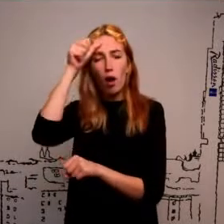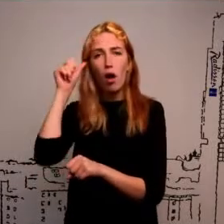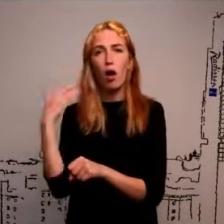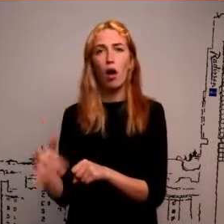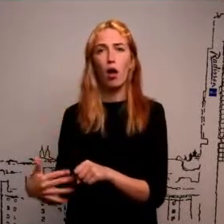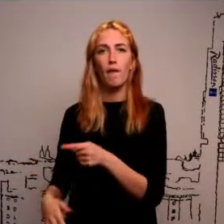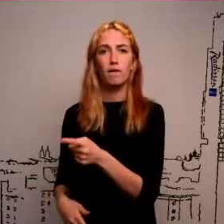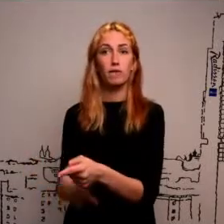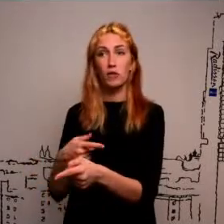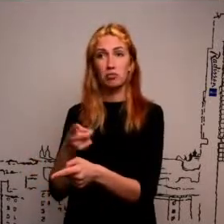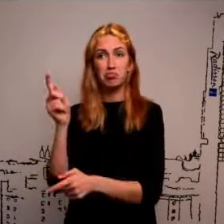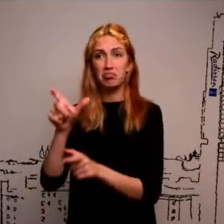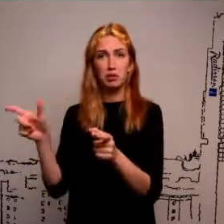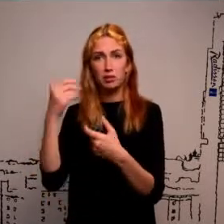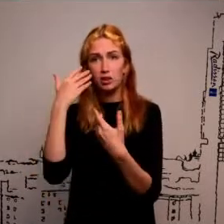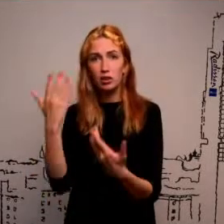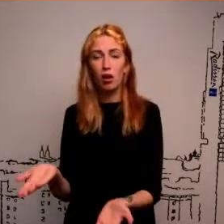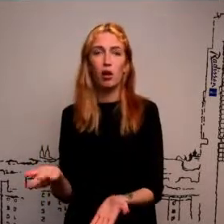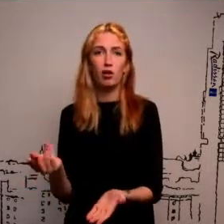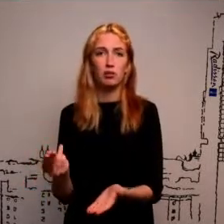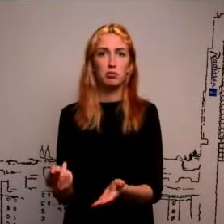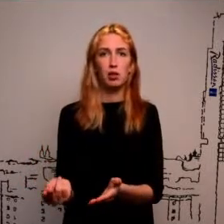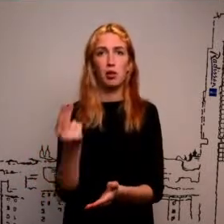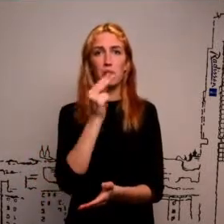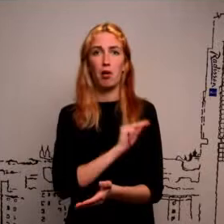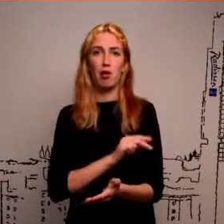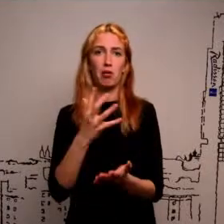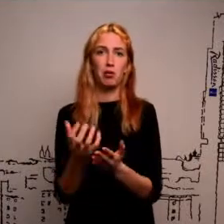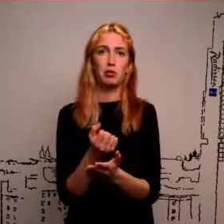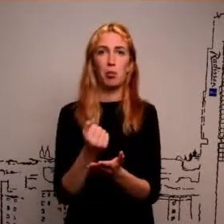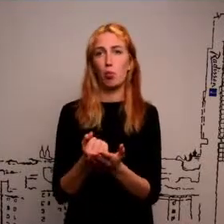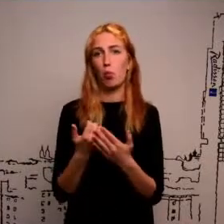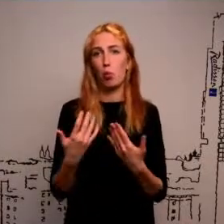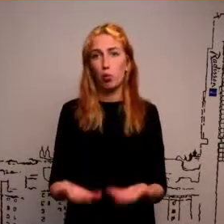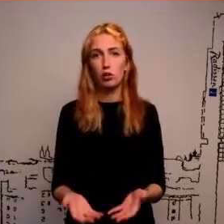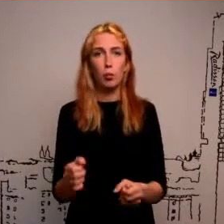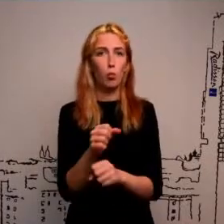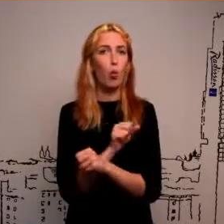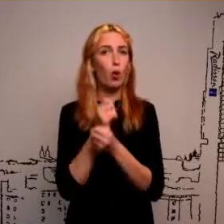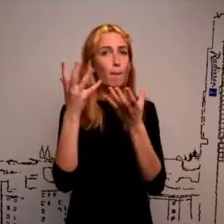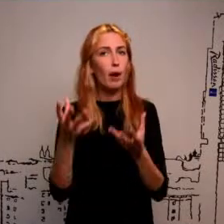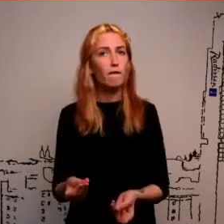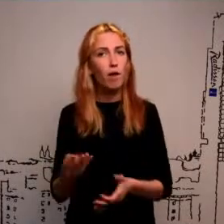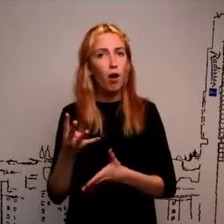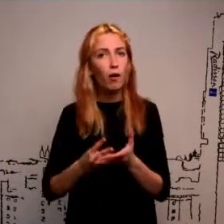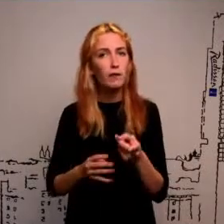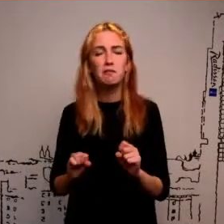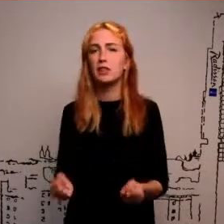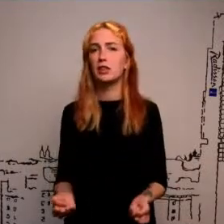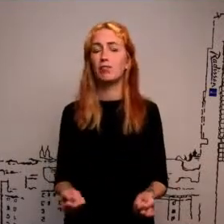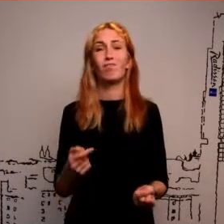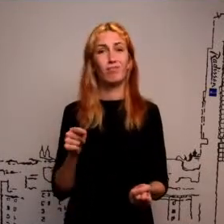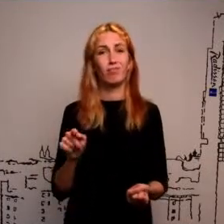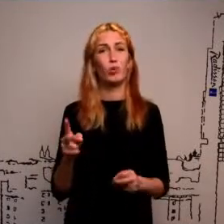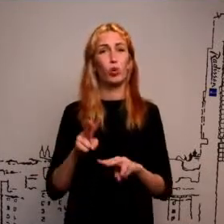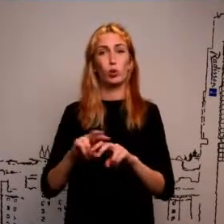Nad ei tea, et kas siis seda makstakse nendele näiteks nii-öelda puhkepäevade näol või noh, see ongi nüüd see koht,